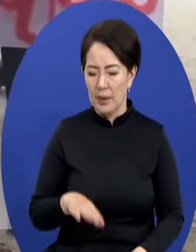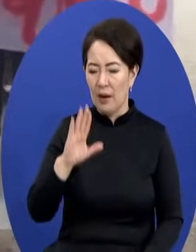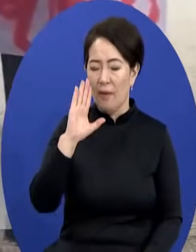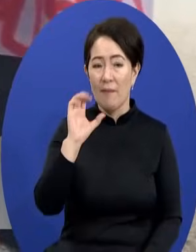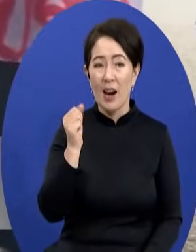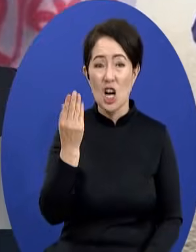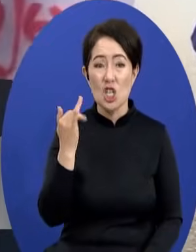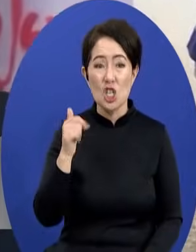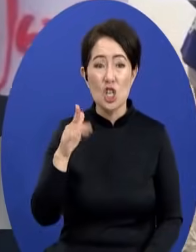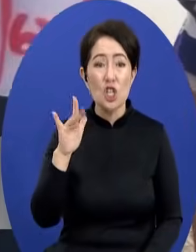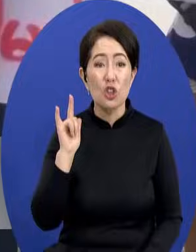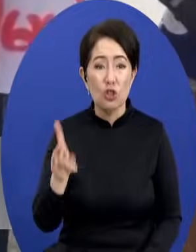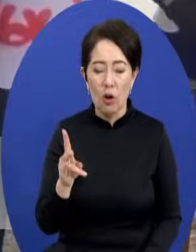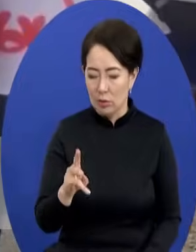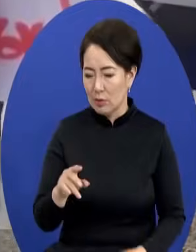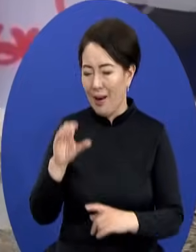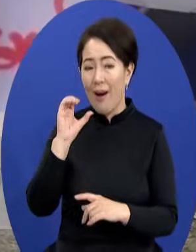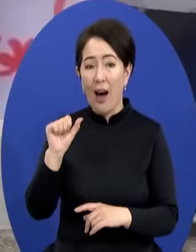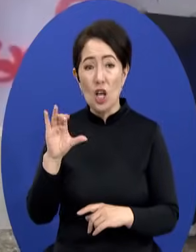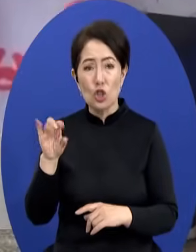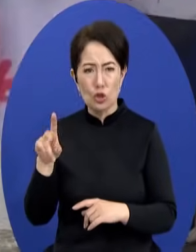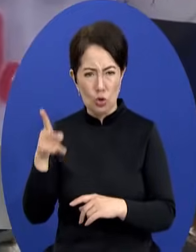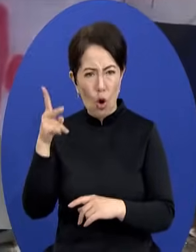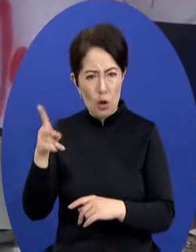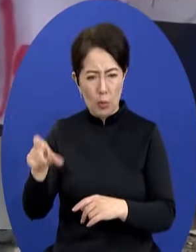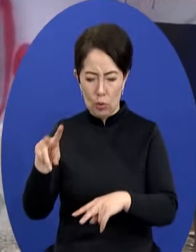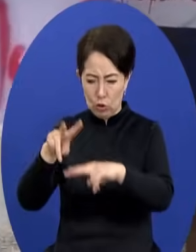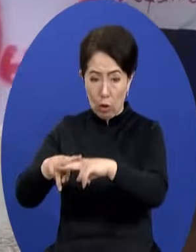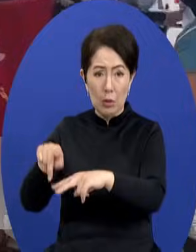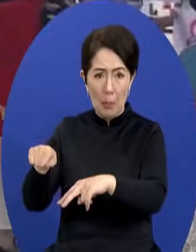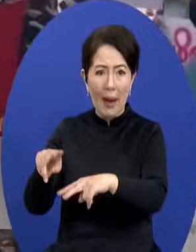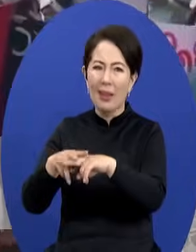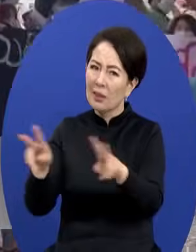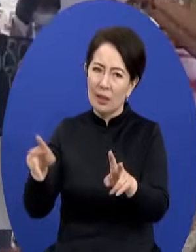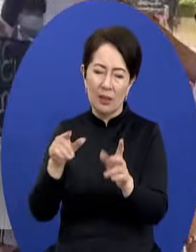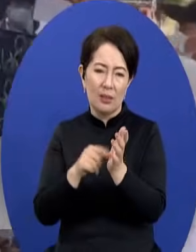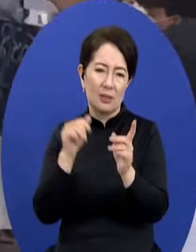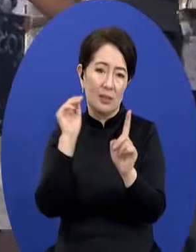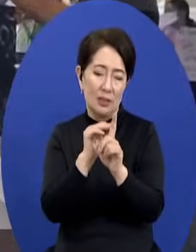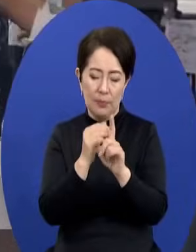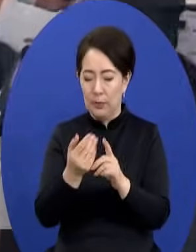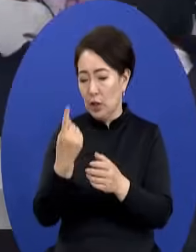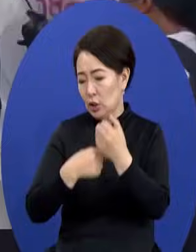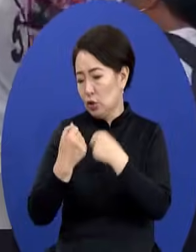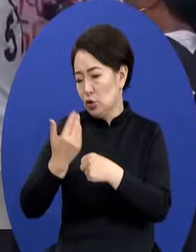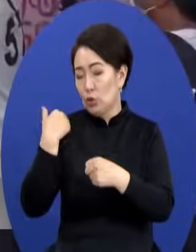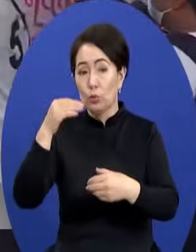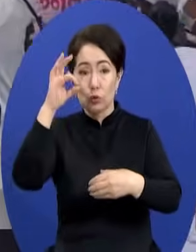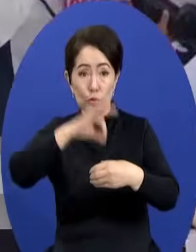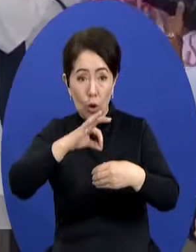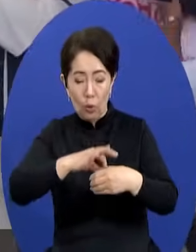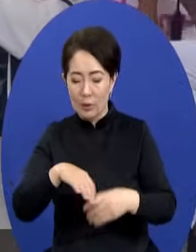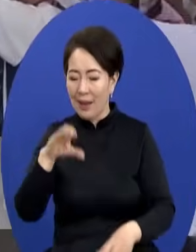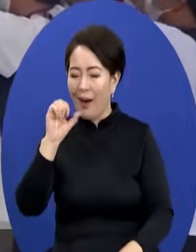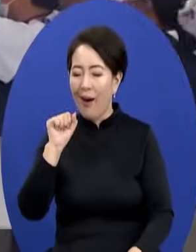сүчи тэргүүтэй 2000 улс төрийн хоригдлыг суллахыг шаардж байна. Өнгөрсөн жил явагдсан сонгуульд ангсан сүчигийн